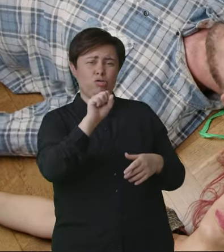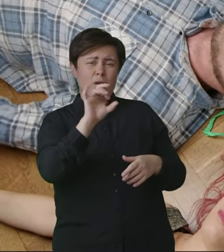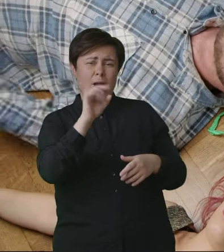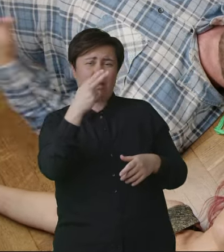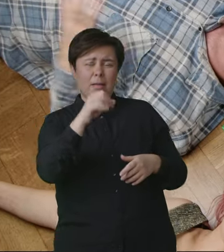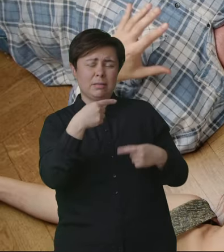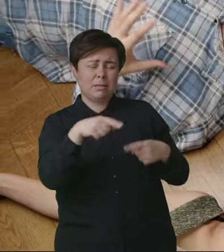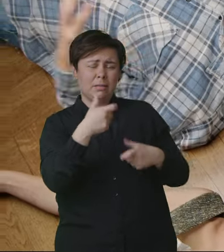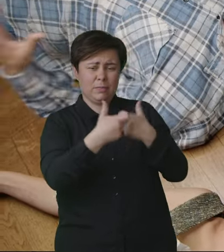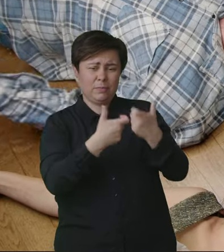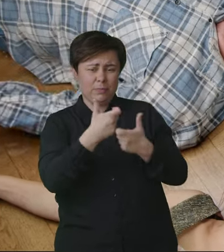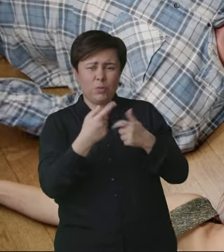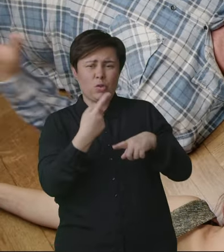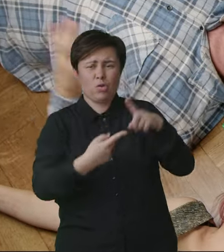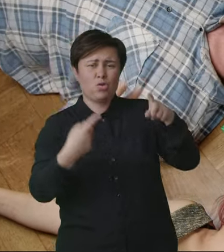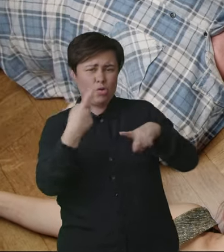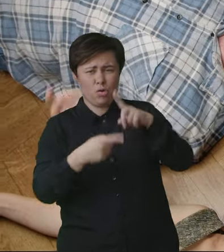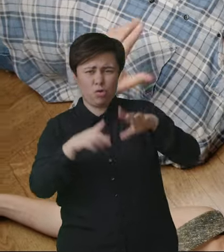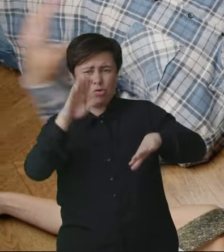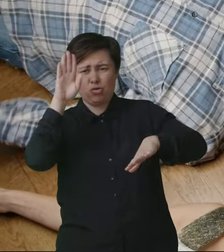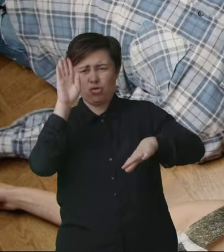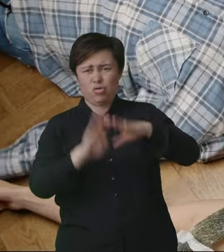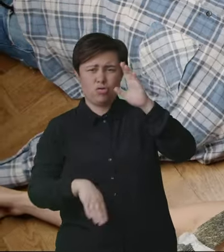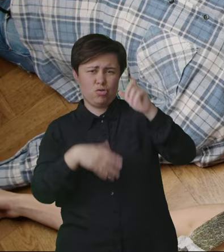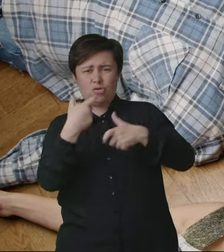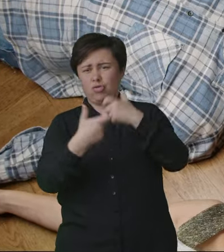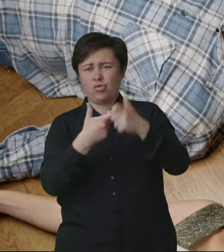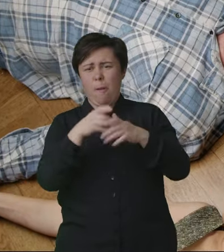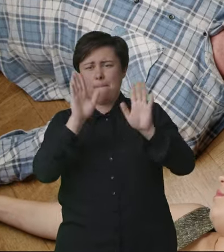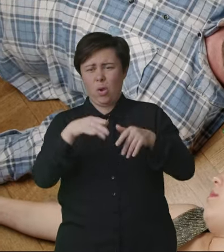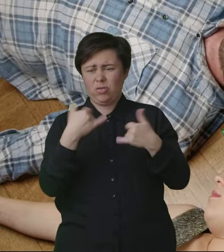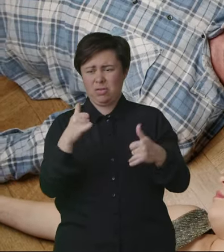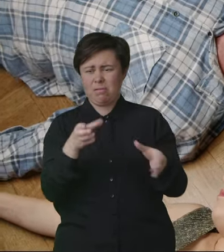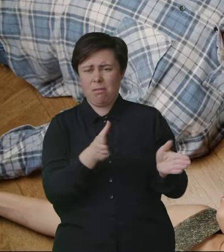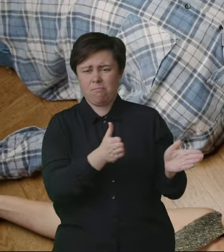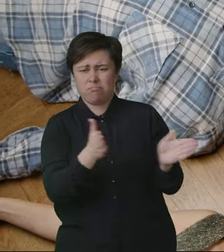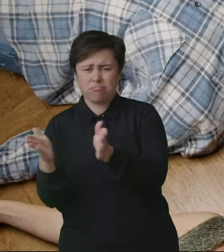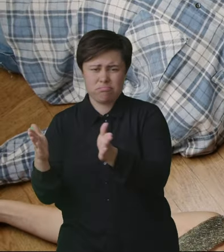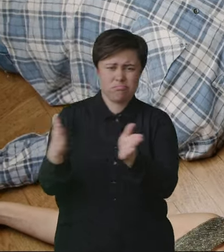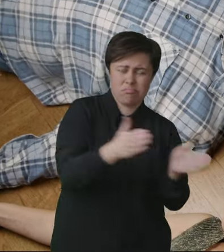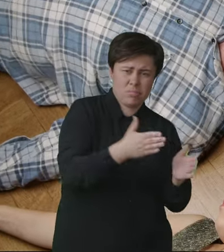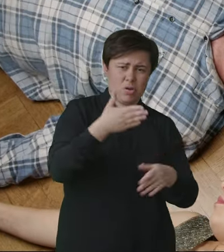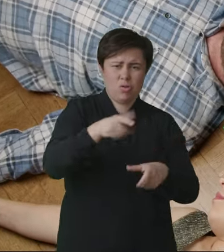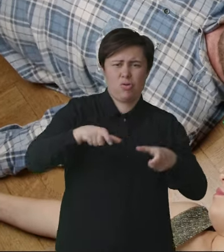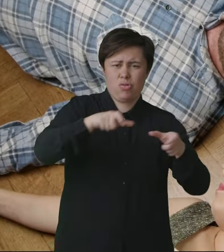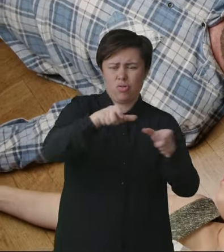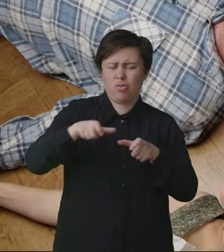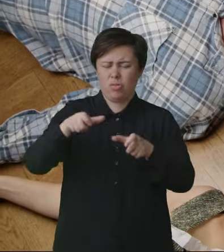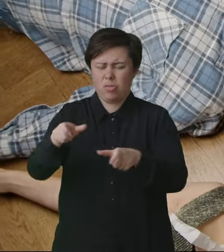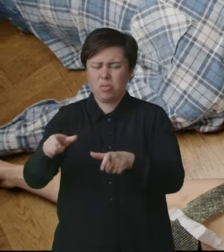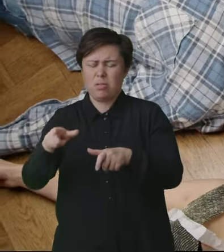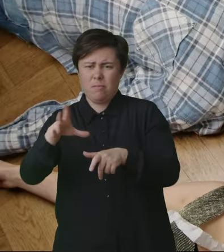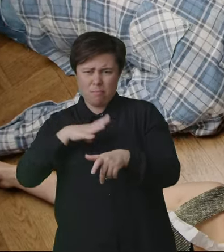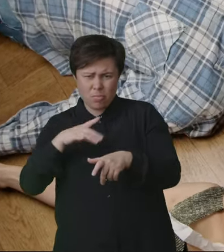go po prostu tak troszeczkę jakby no źle go puścili chyba, no. A jak to torowy